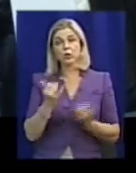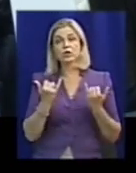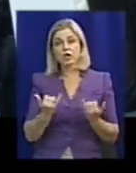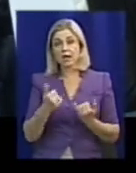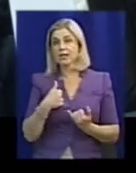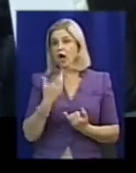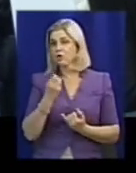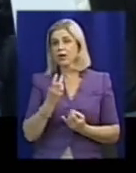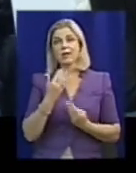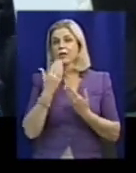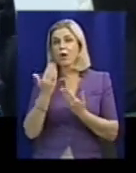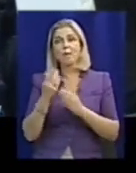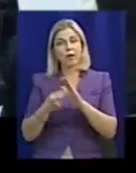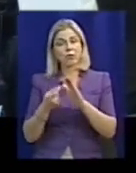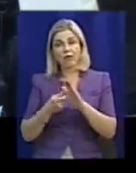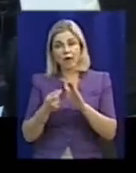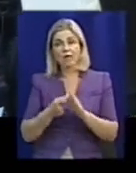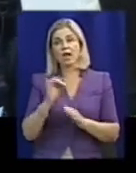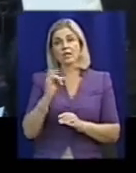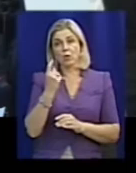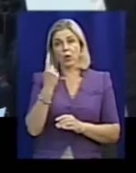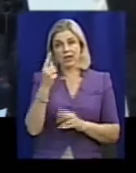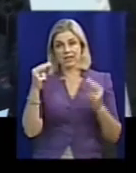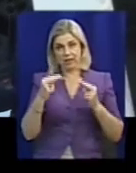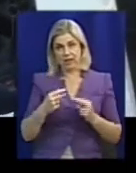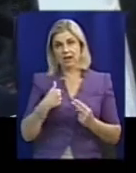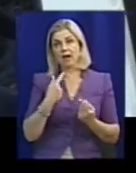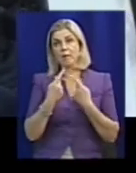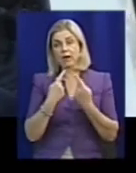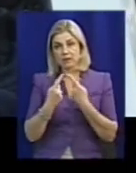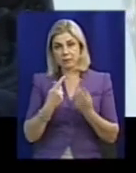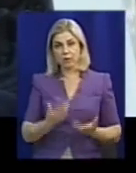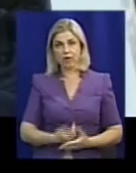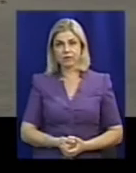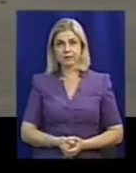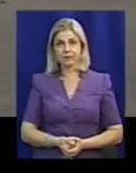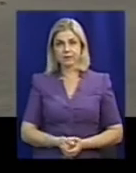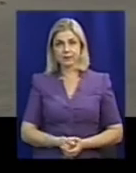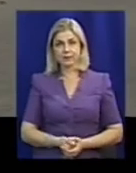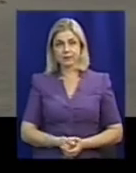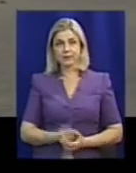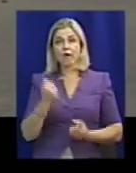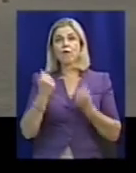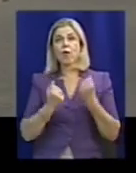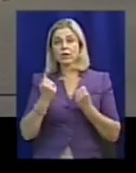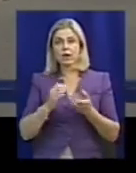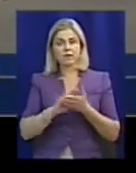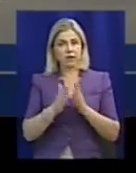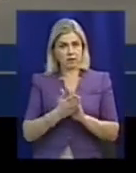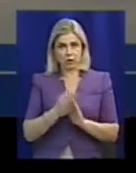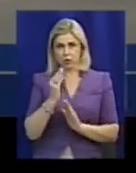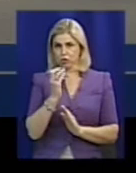їх не допитував, тільки з одним очевидцем спілкувався в усному порядку. Водій у стані шоку